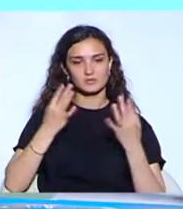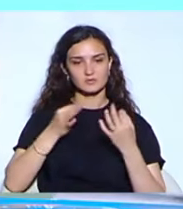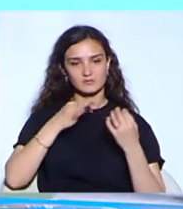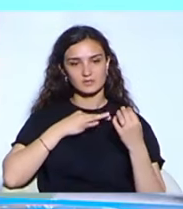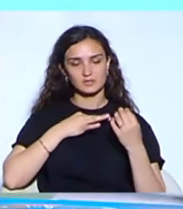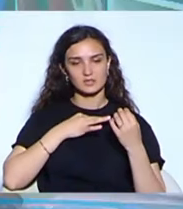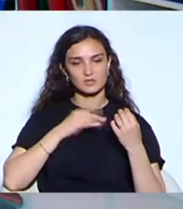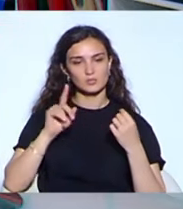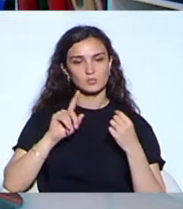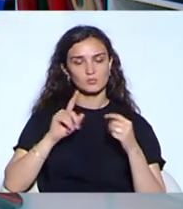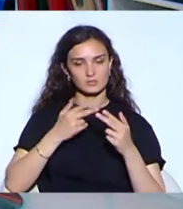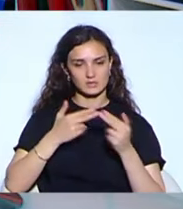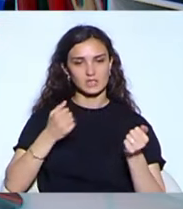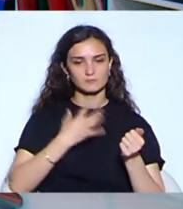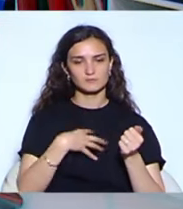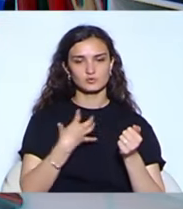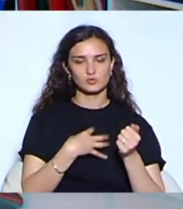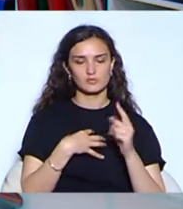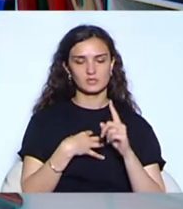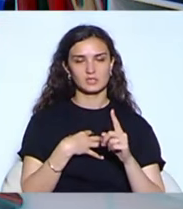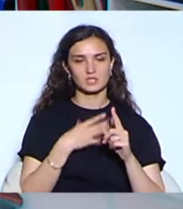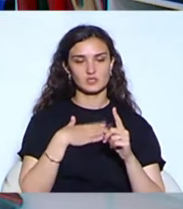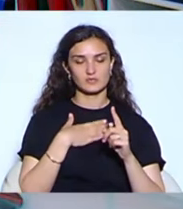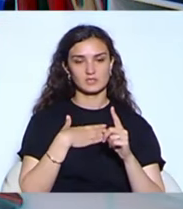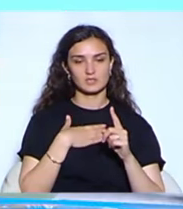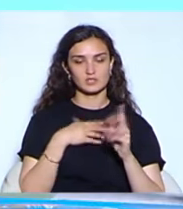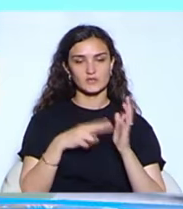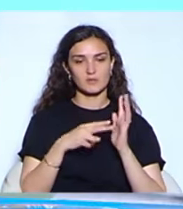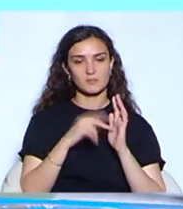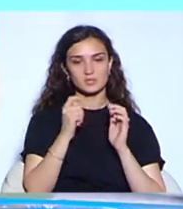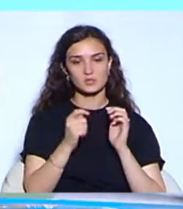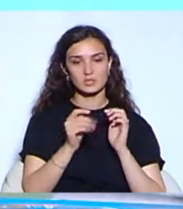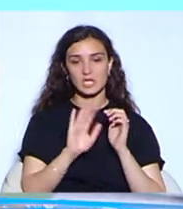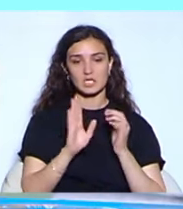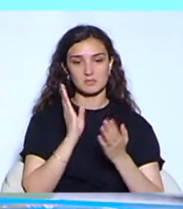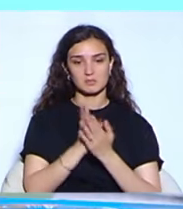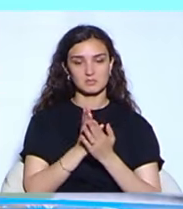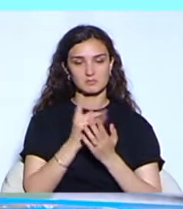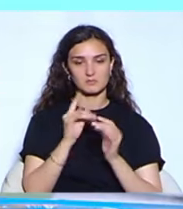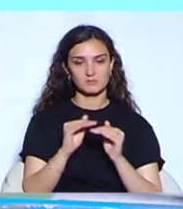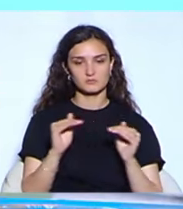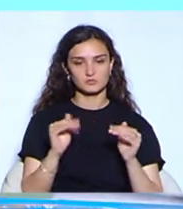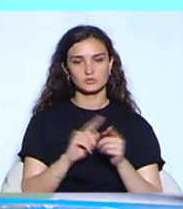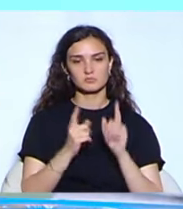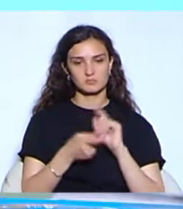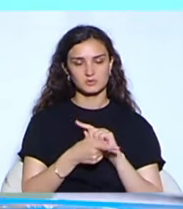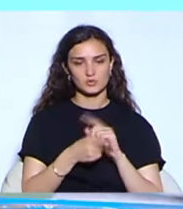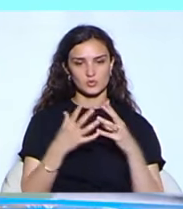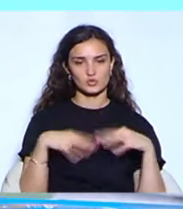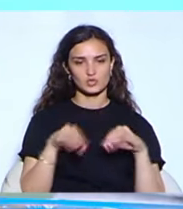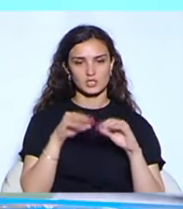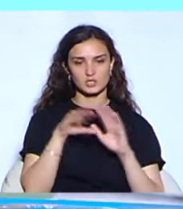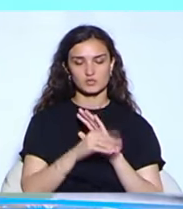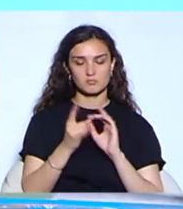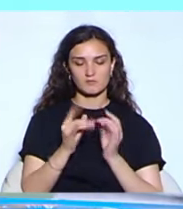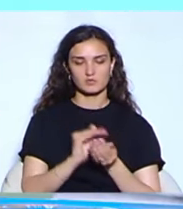პირველ ბლოკში, რომ მნიშვნელოვანია ჩვენ შევაფასოთ არა პირდაპირ ბავშვი, არამედ შევაფასოთ ის ოჯახი, რომელშიც